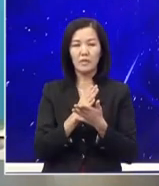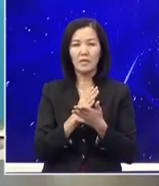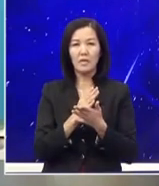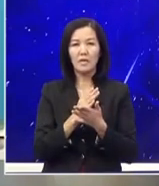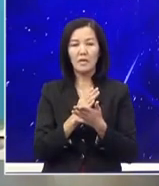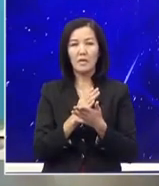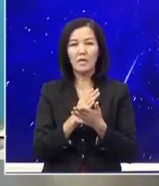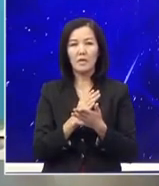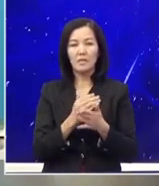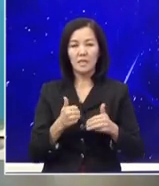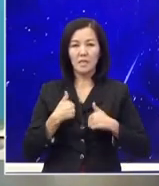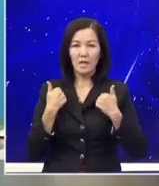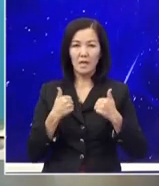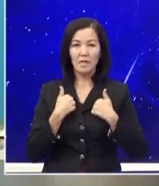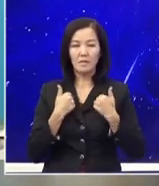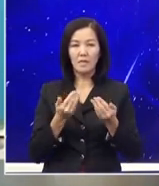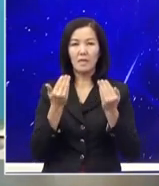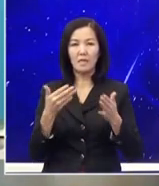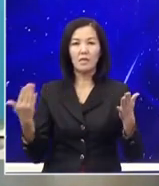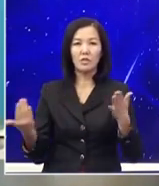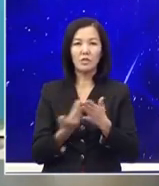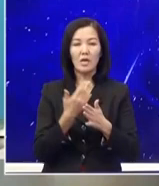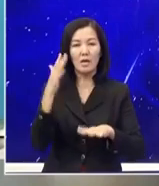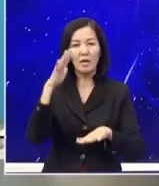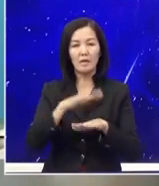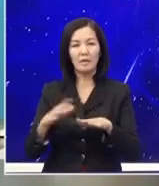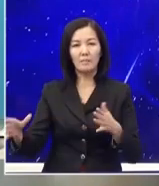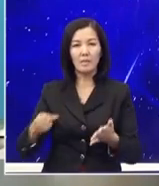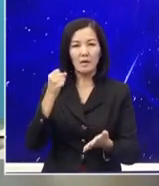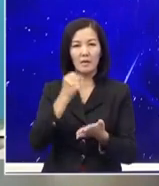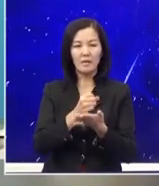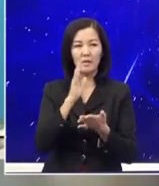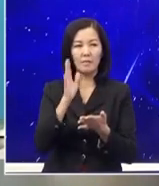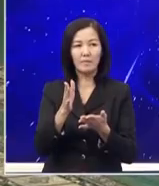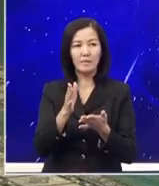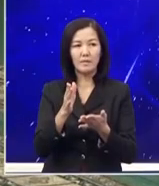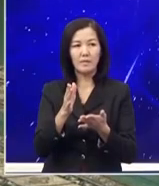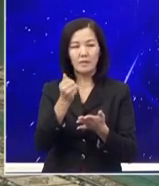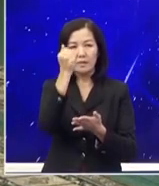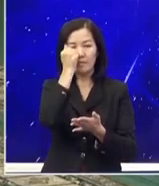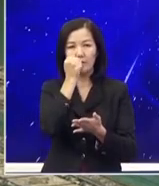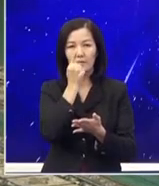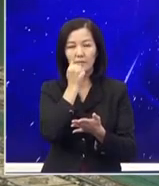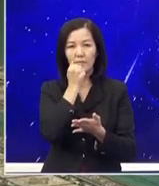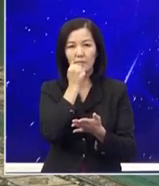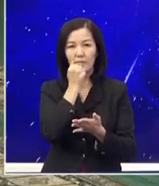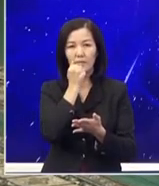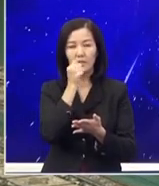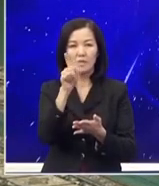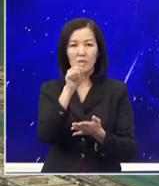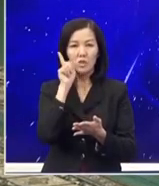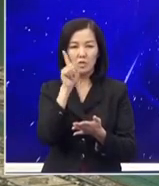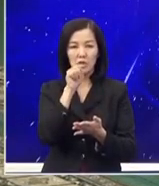требование. Поэтому тебе вот от имени всех говорю, рахмет, спасибо. Я думаю, ты молодой еще,